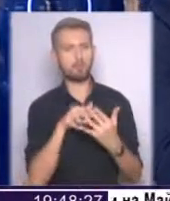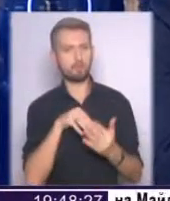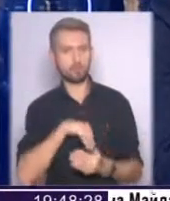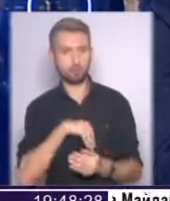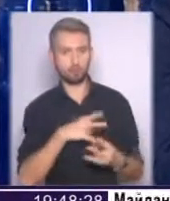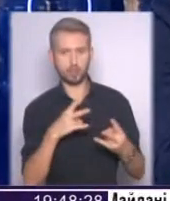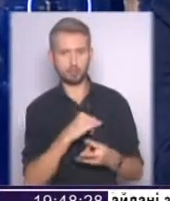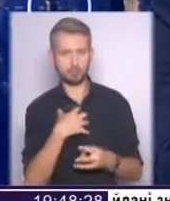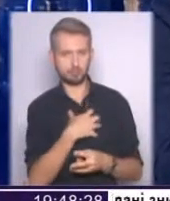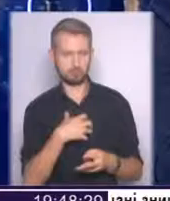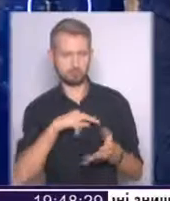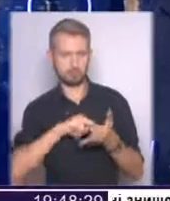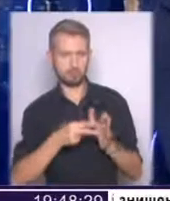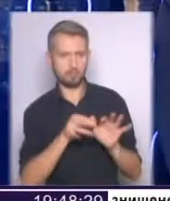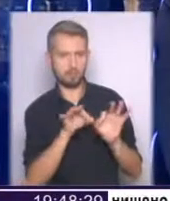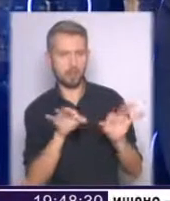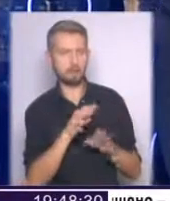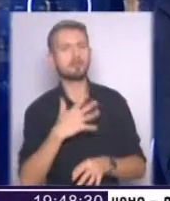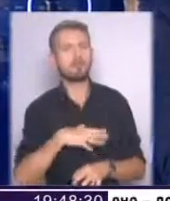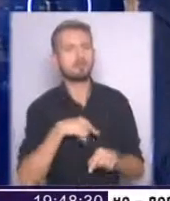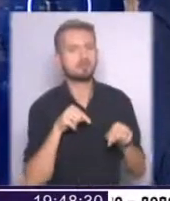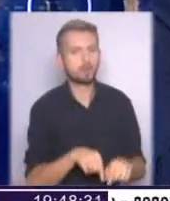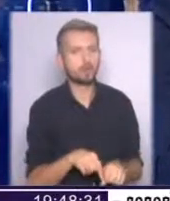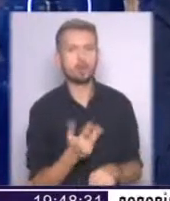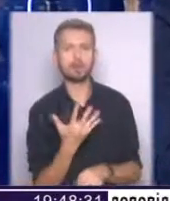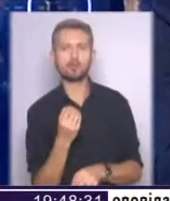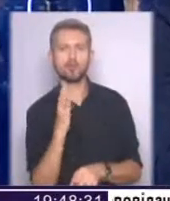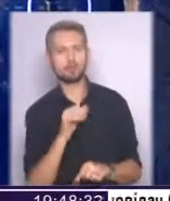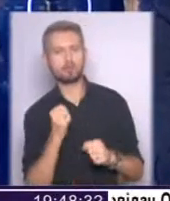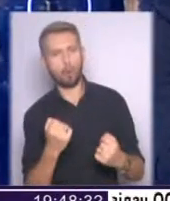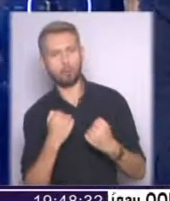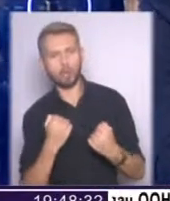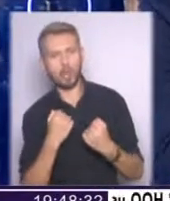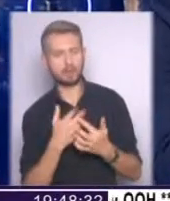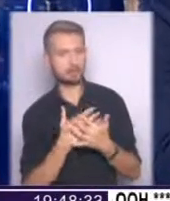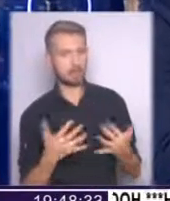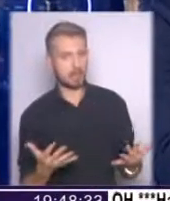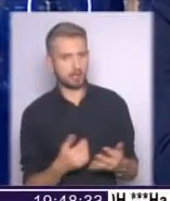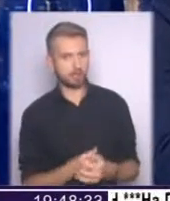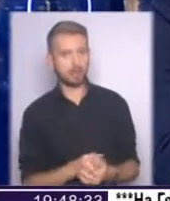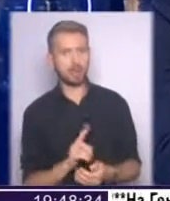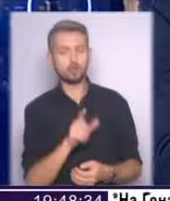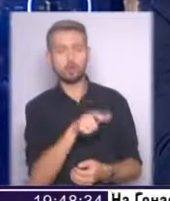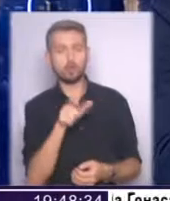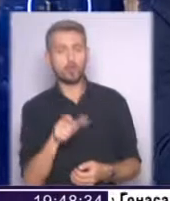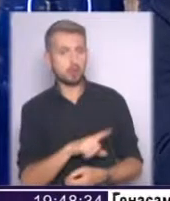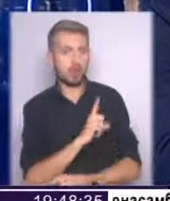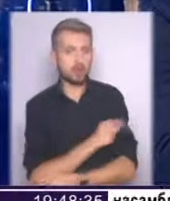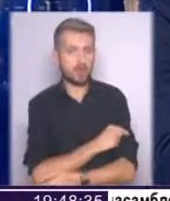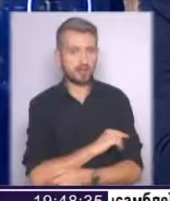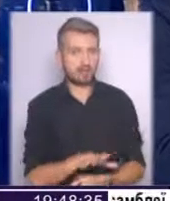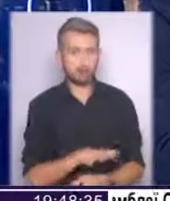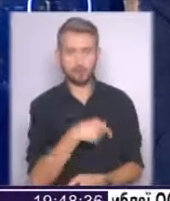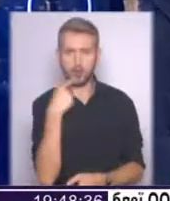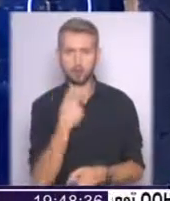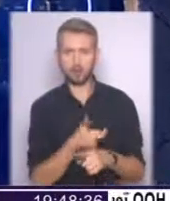і стратегічні речі пояснювати. Для чого ми тут стоїмо, скільки ми ще будемо оборонятись і так далі, і так далі. Щоб людей не виснажували, розумієте? А Росія